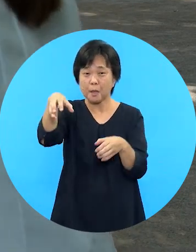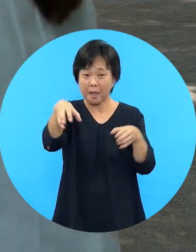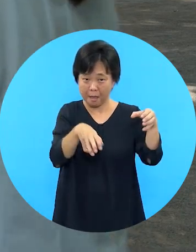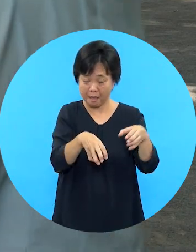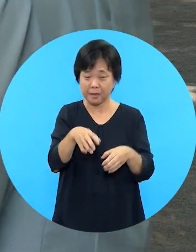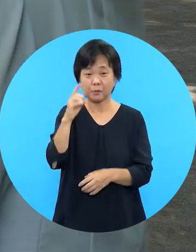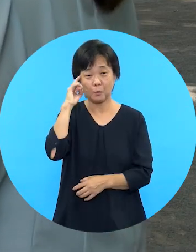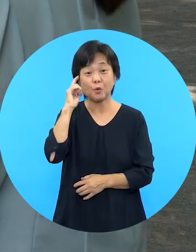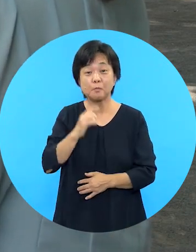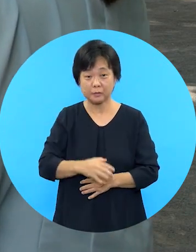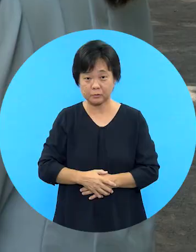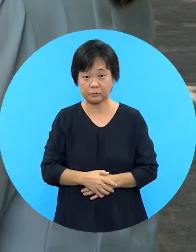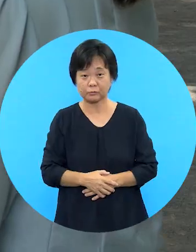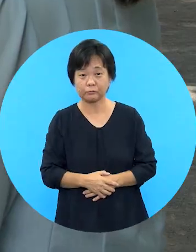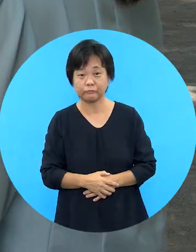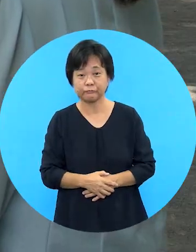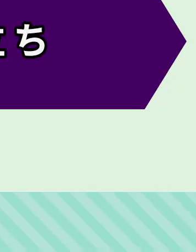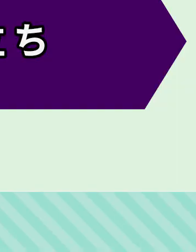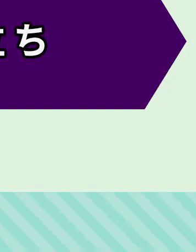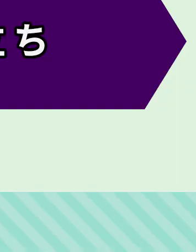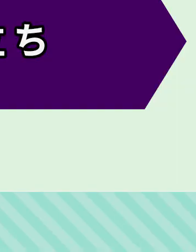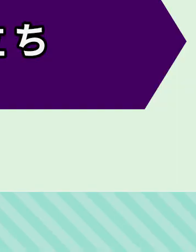きたんだと思います。